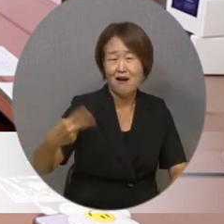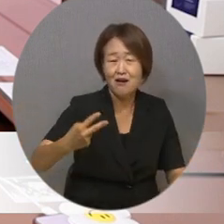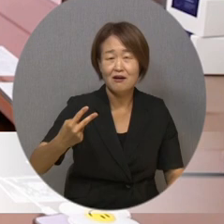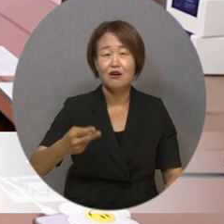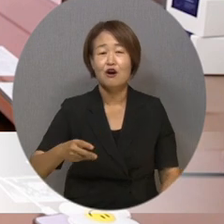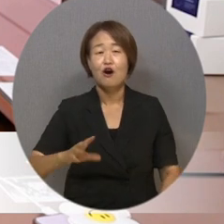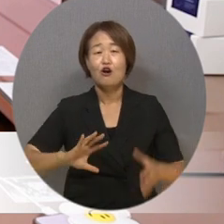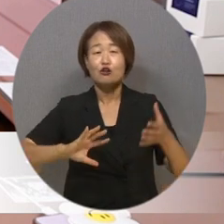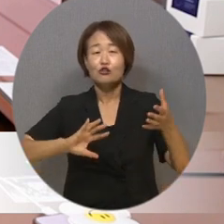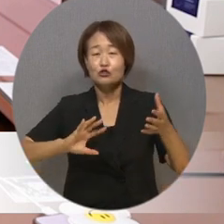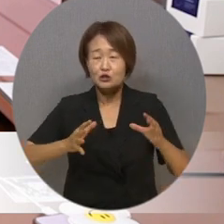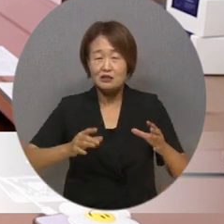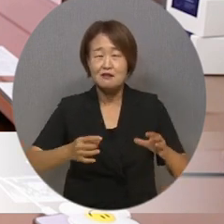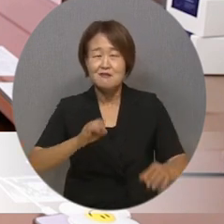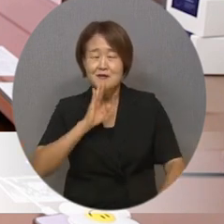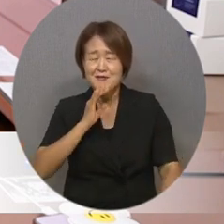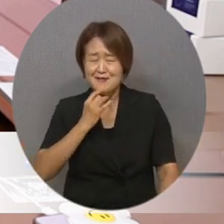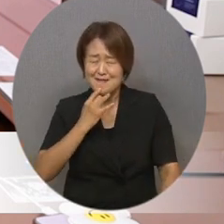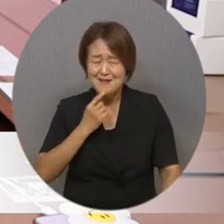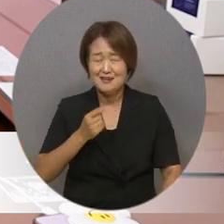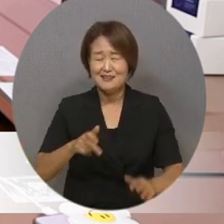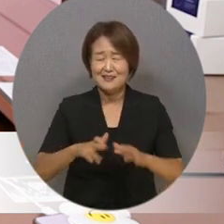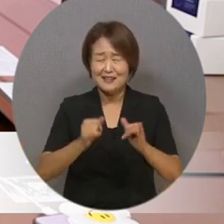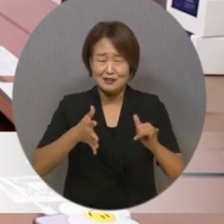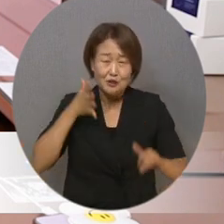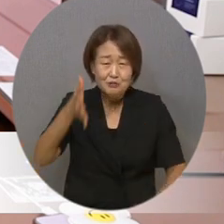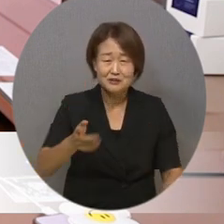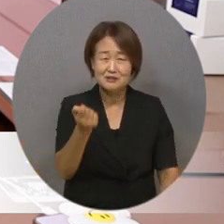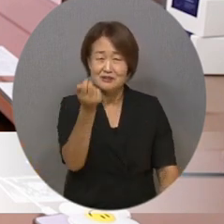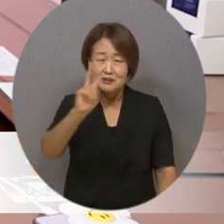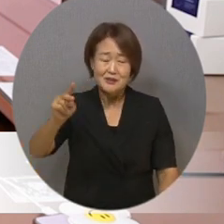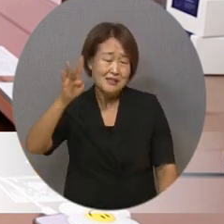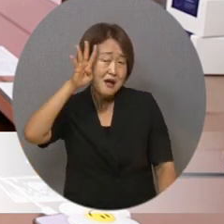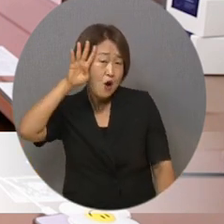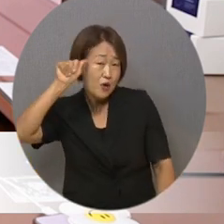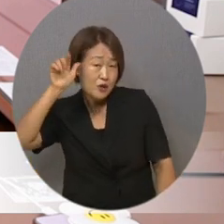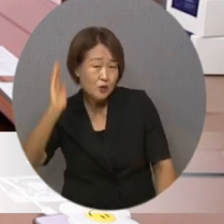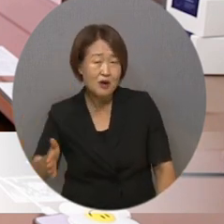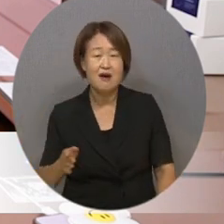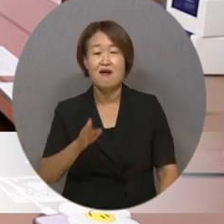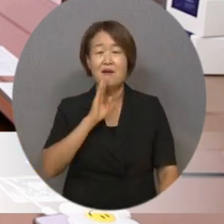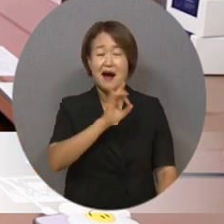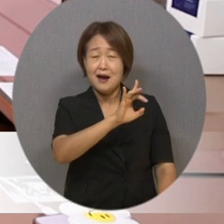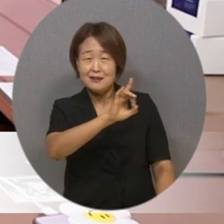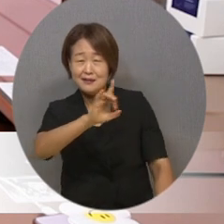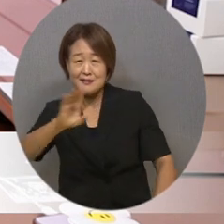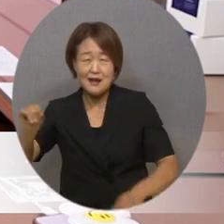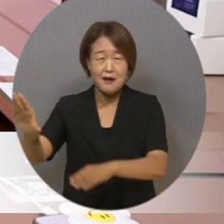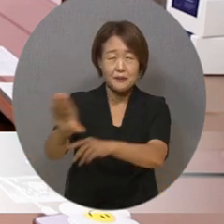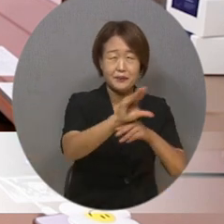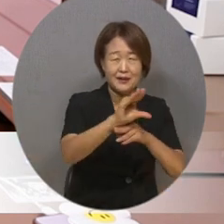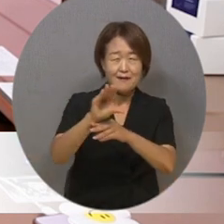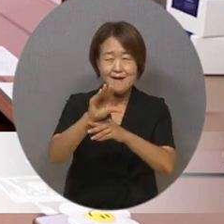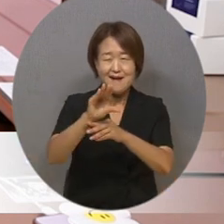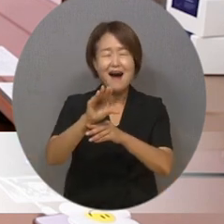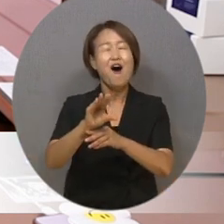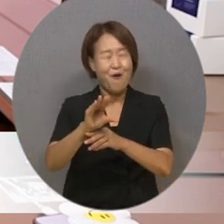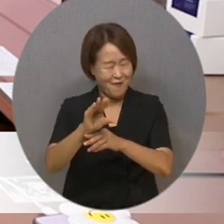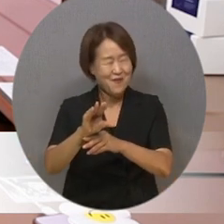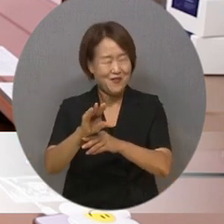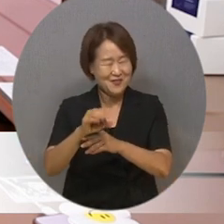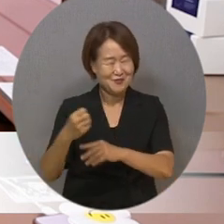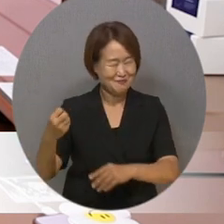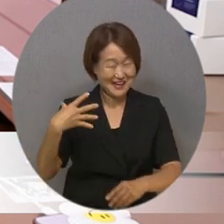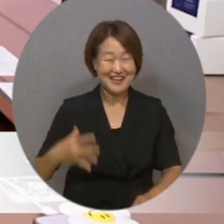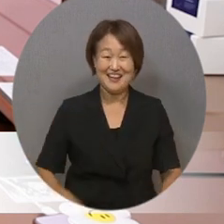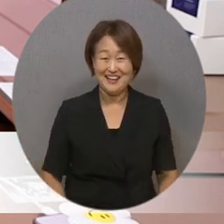유일의 장애인 전문 채널인 복지TV에서 4박 5일간의 뜨거운 여정을 영상으로 담아낸다고 하는데요.